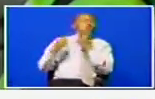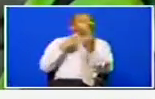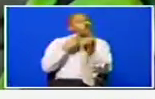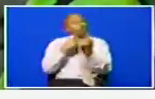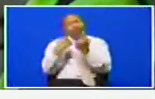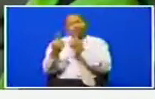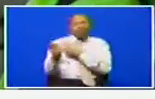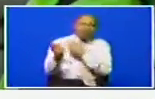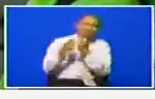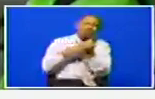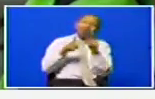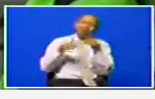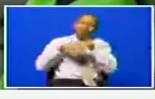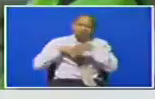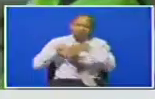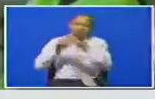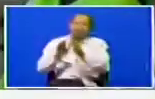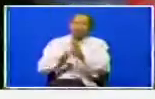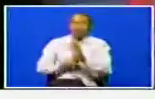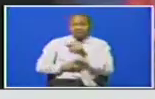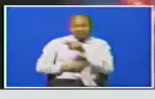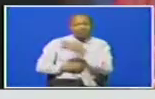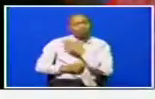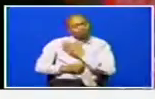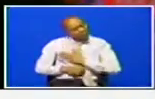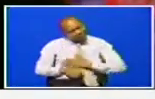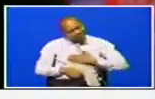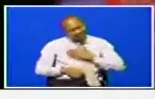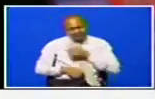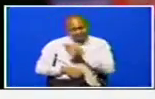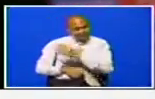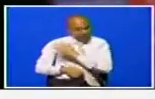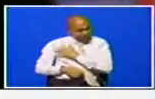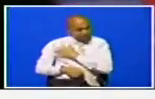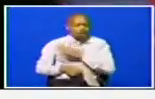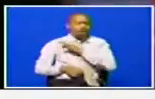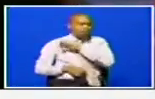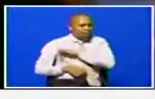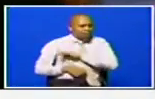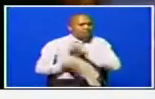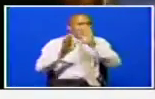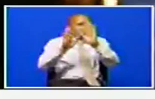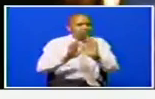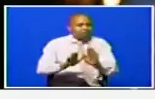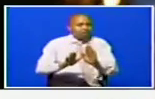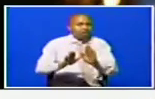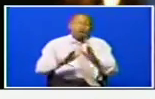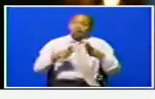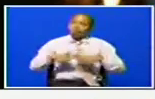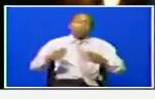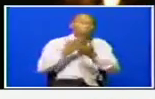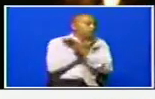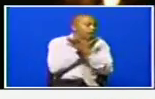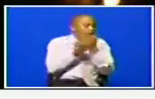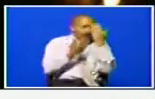ni wafuasi wao na kuambia subra, tulieni tafadhali, subra, tulieni. Manake katika hali kama hii watu hawajui